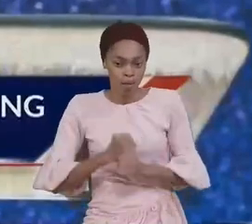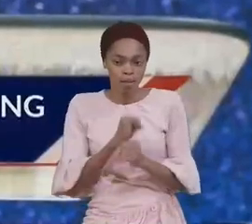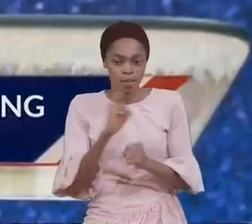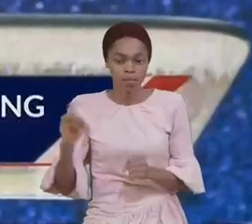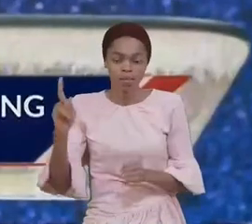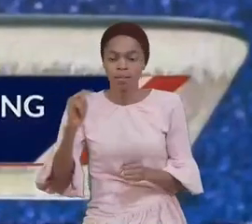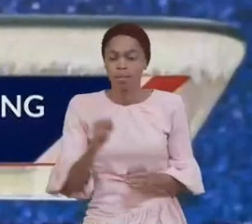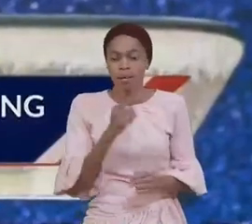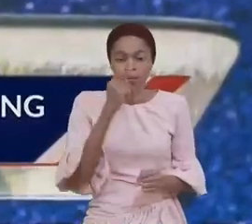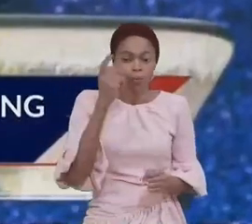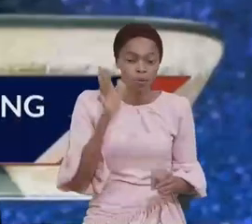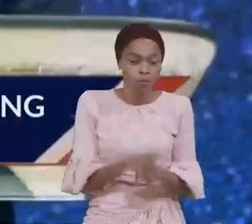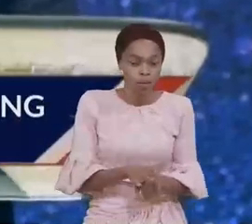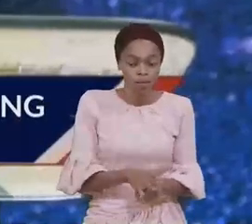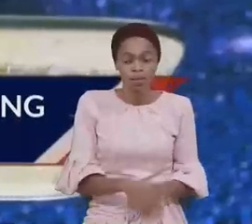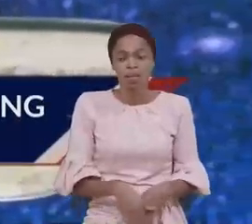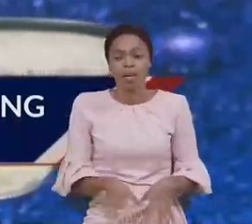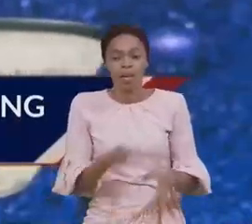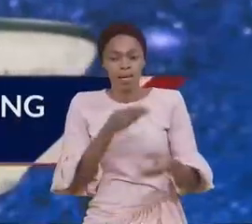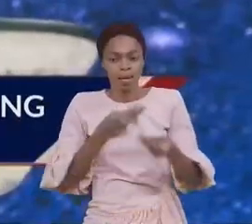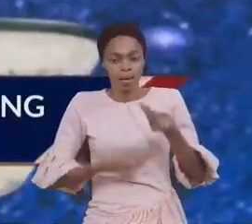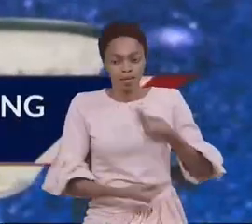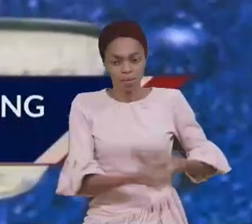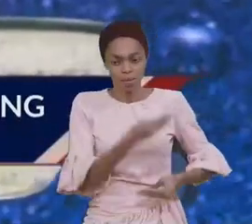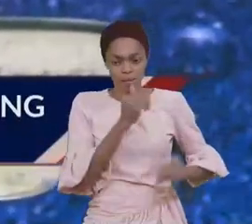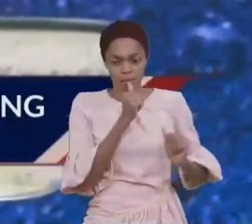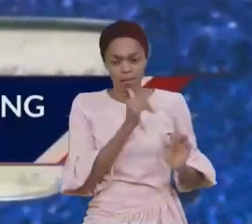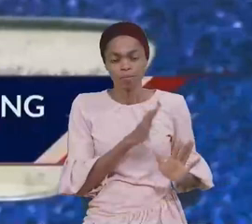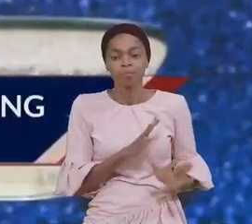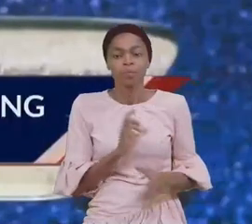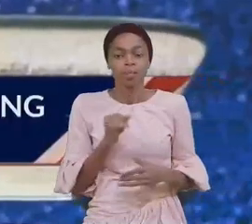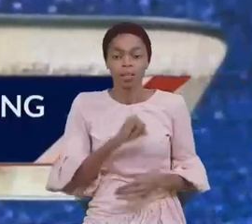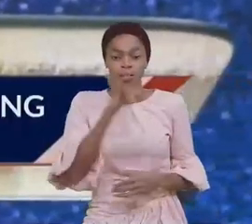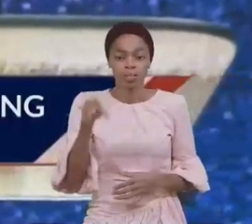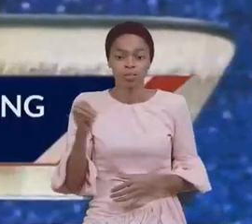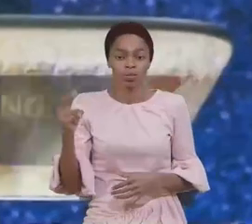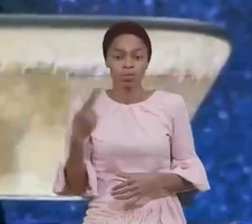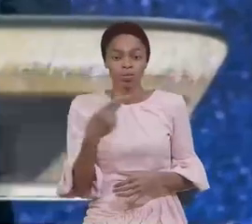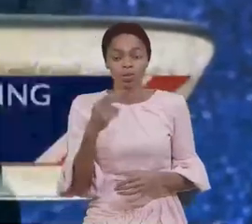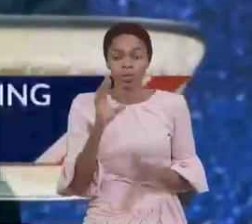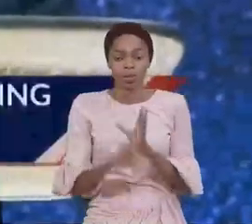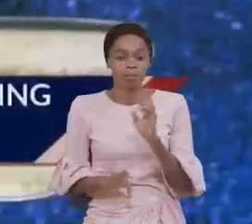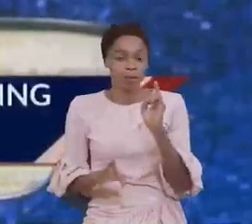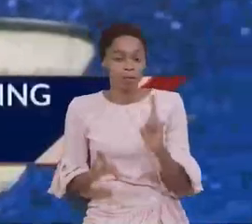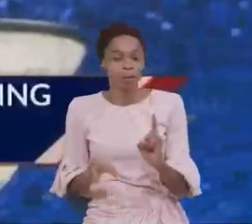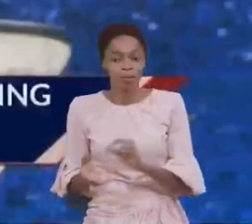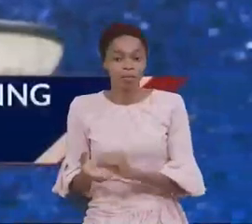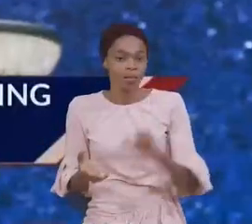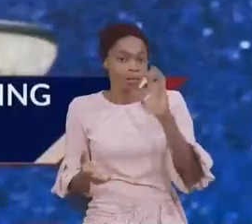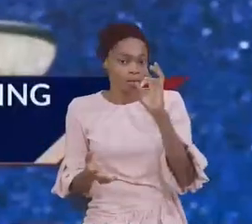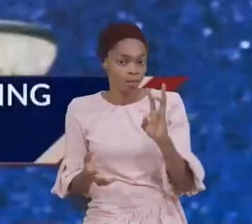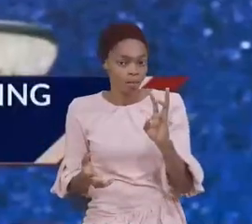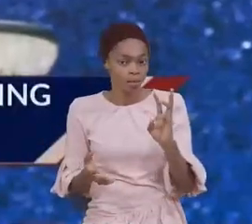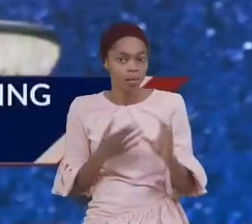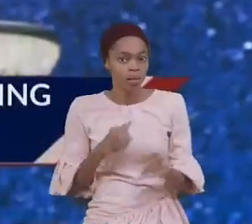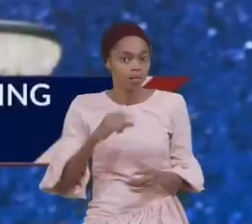promis. Nous avons lu Josué 1 à 5. Nous allons voir versets